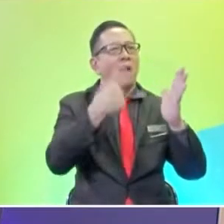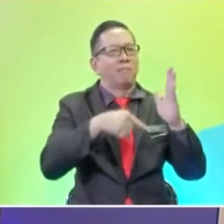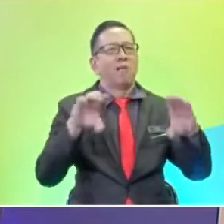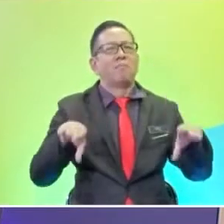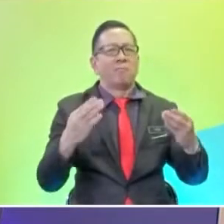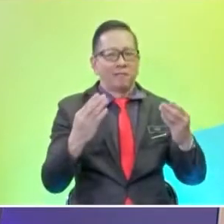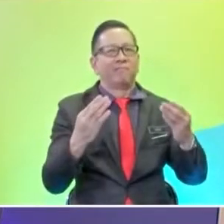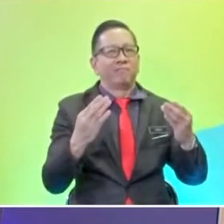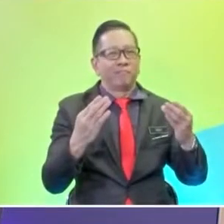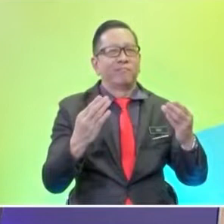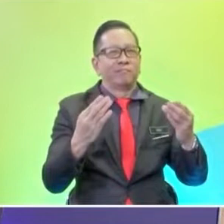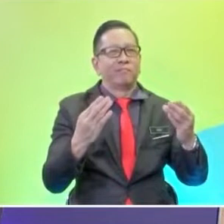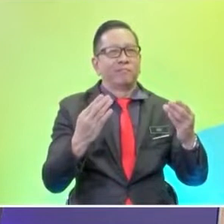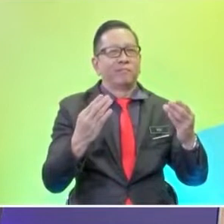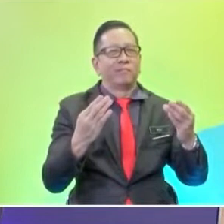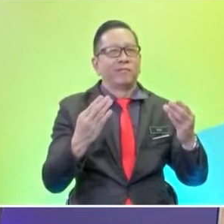nomor